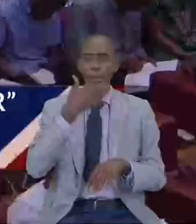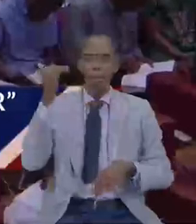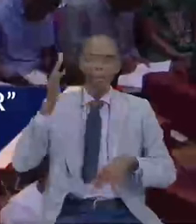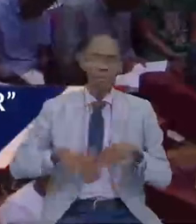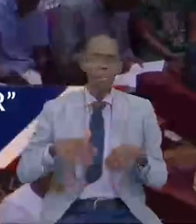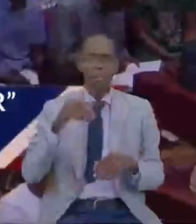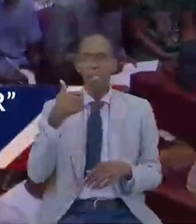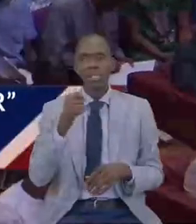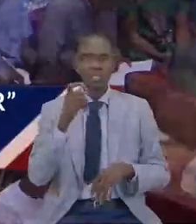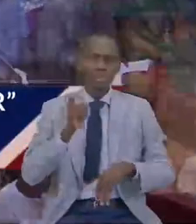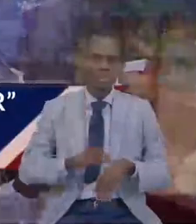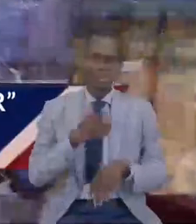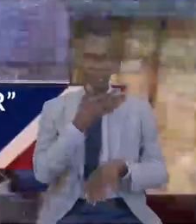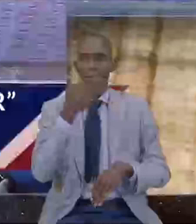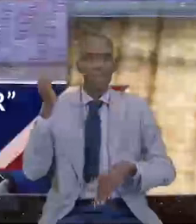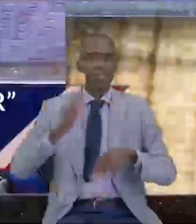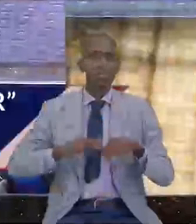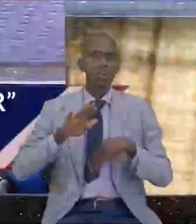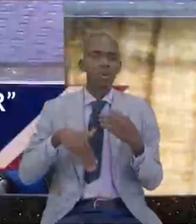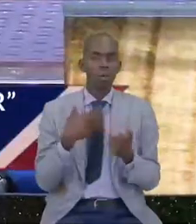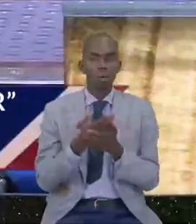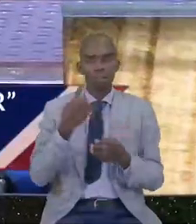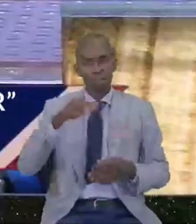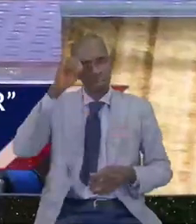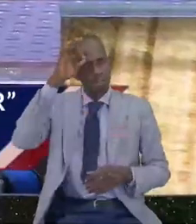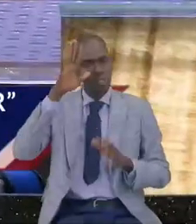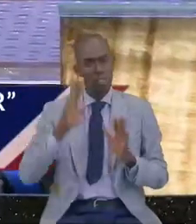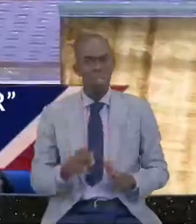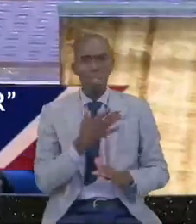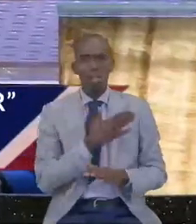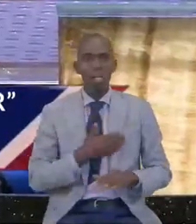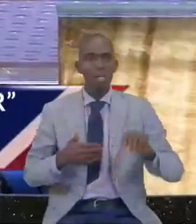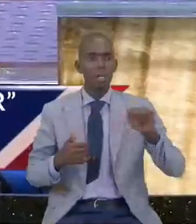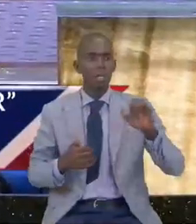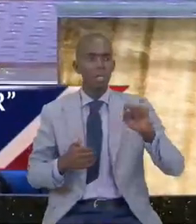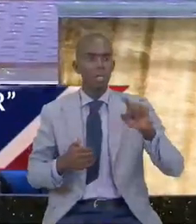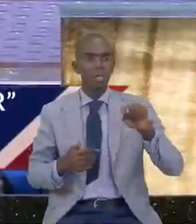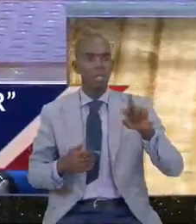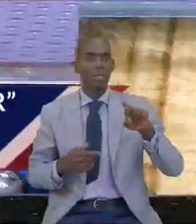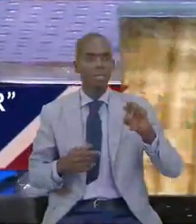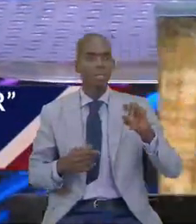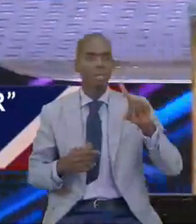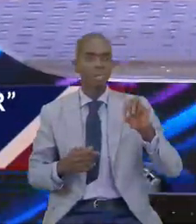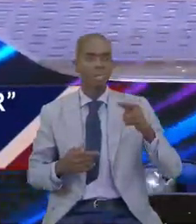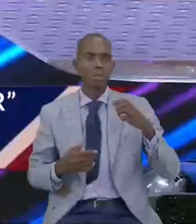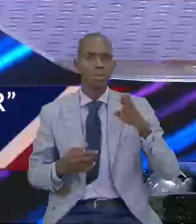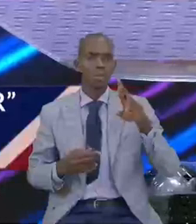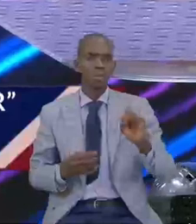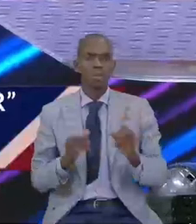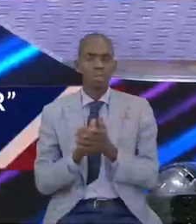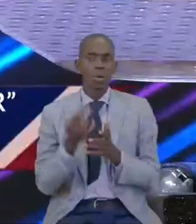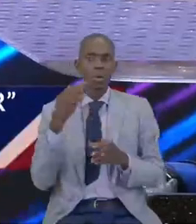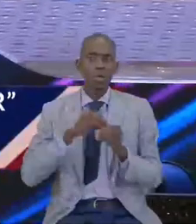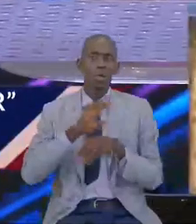10 fois supérieurs à tous les magiciens et astrologues qui étaient dans tout son royaume. Cette année, c'est une